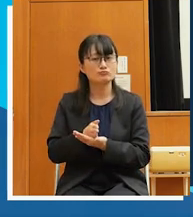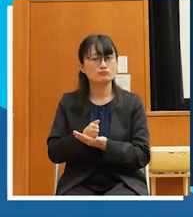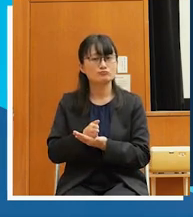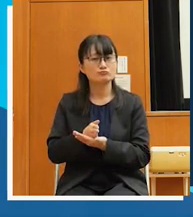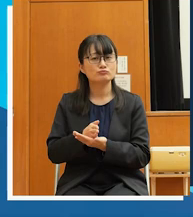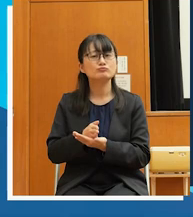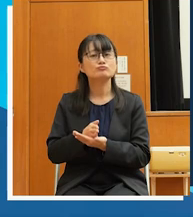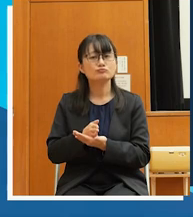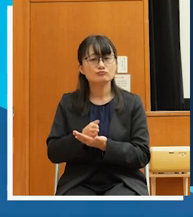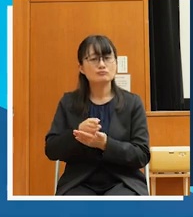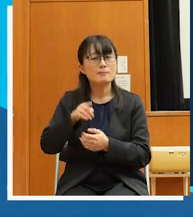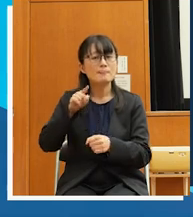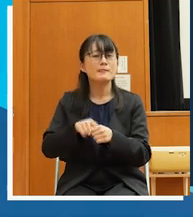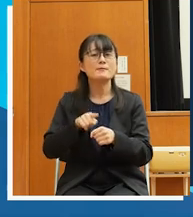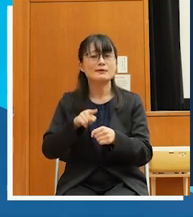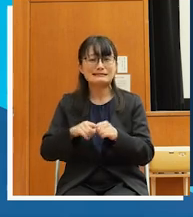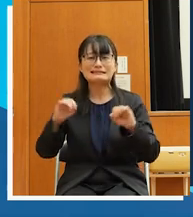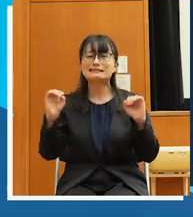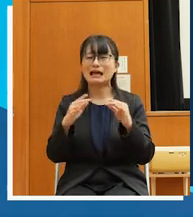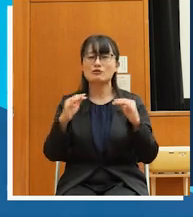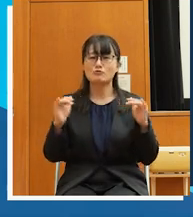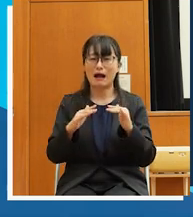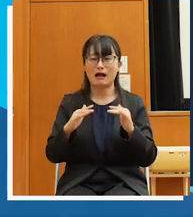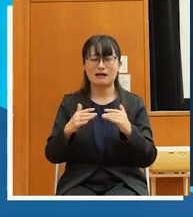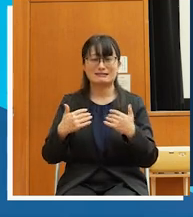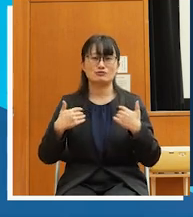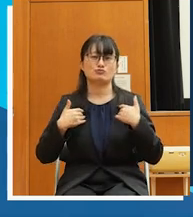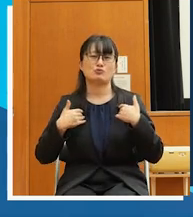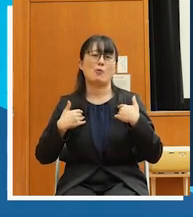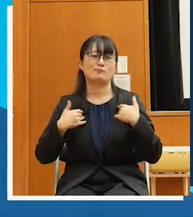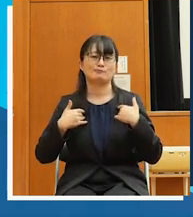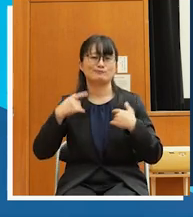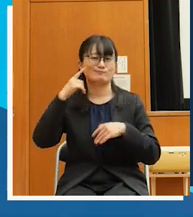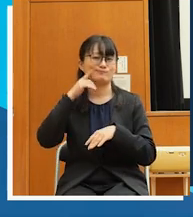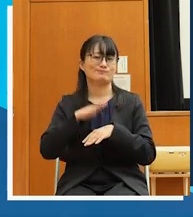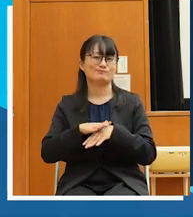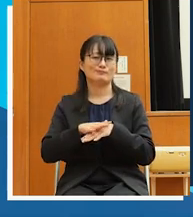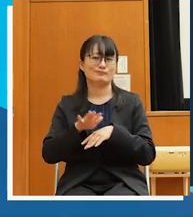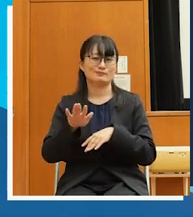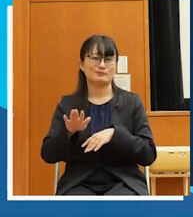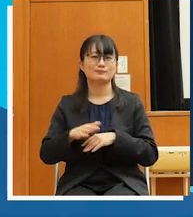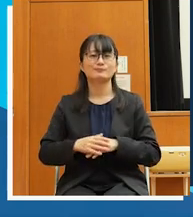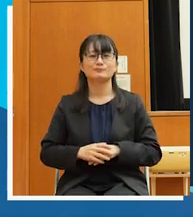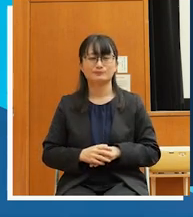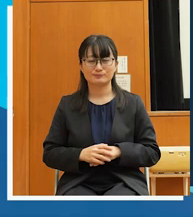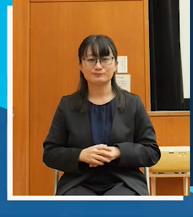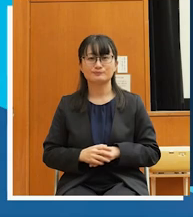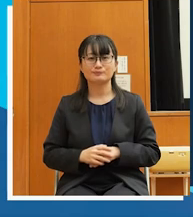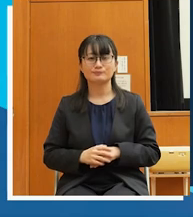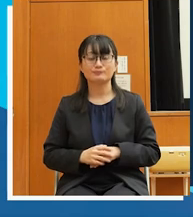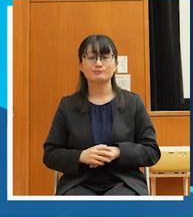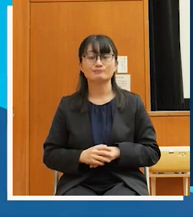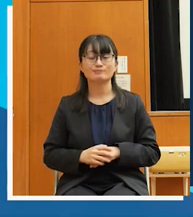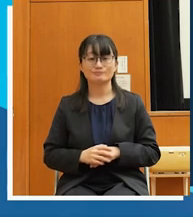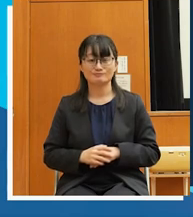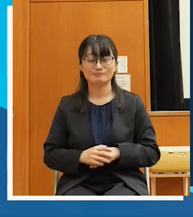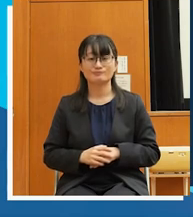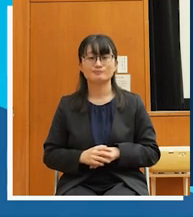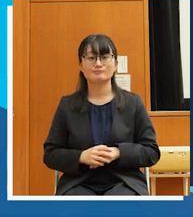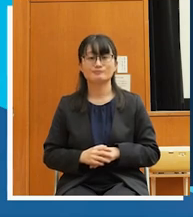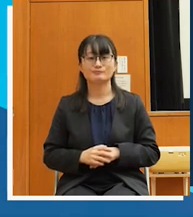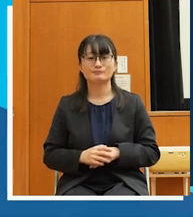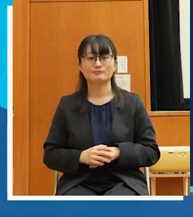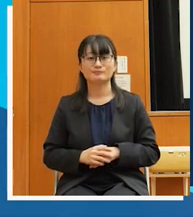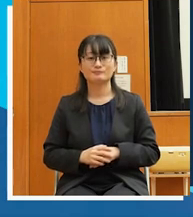対話をきちんとしていかなきゃいけないんですけどももうこの対話は全然成立しないあの先ほど私のスライドしましたように